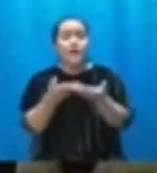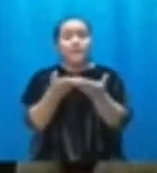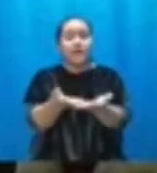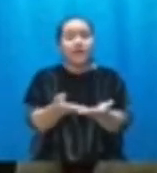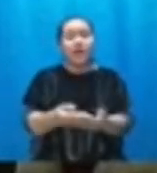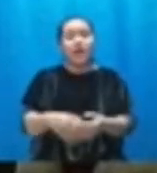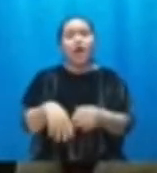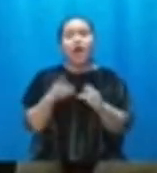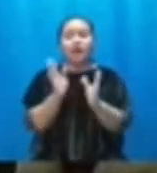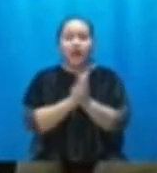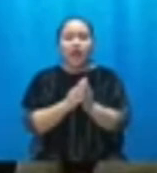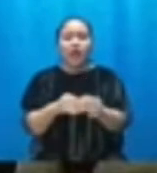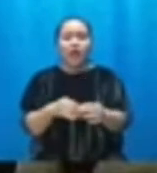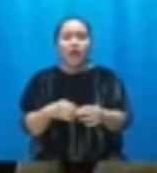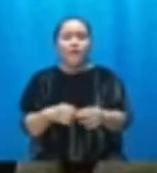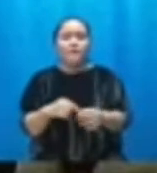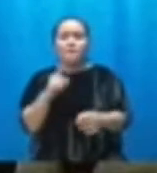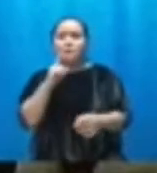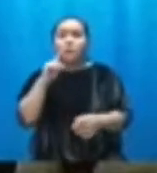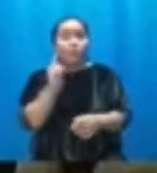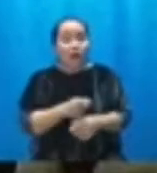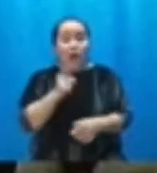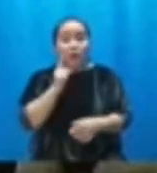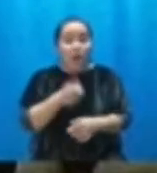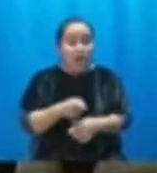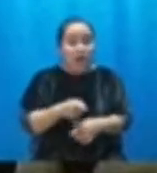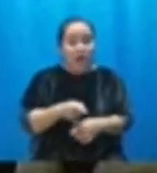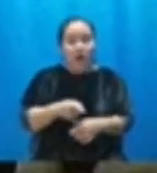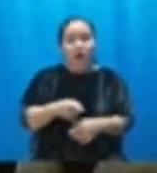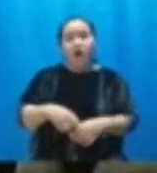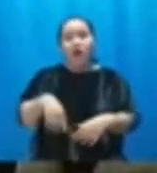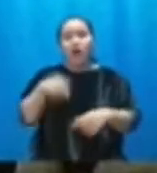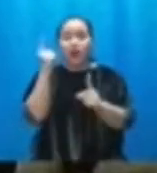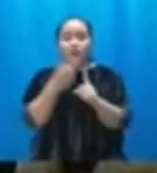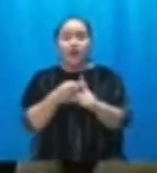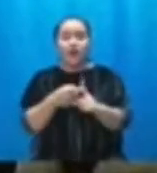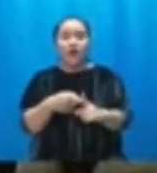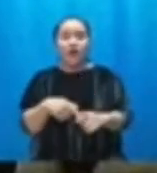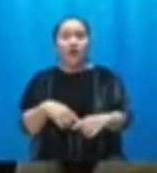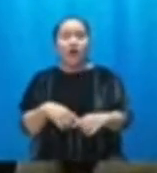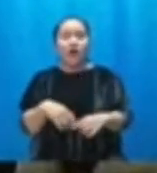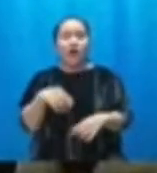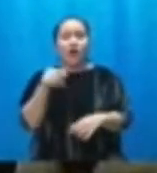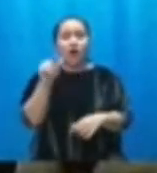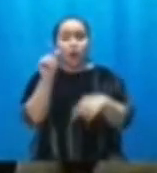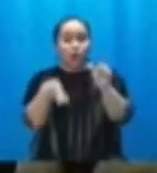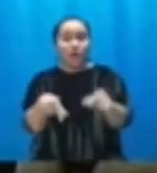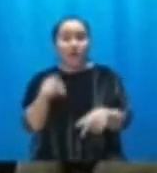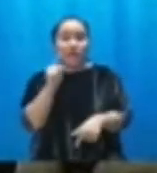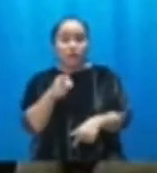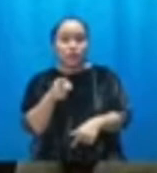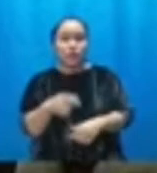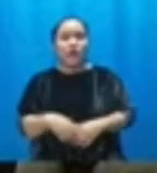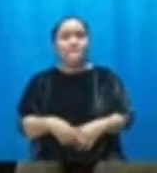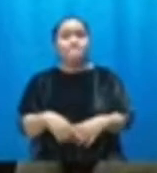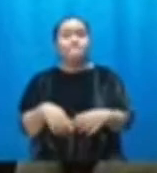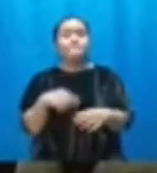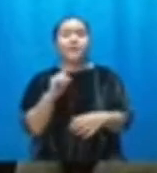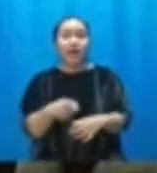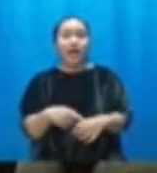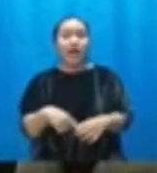sepenuh mengusir dengan membentak-bentak tetapi tetap saja tidak bergeming pakai saleb Santo Benediktus